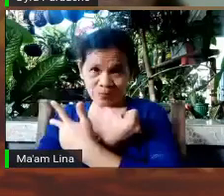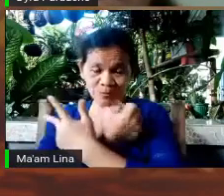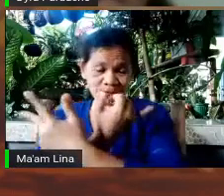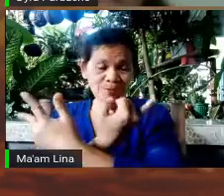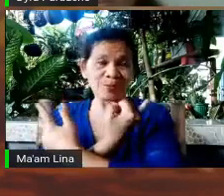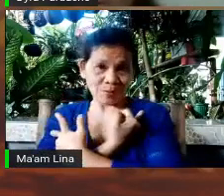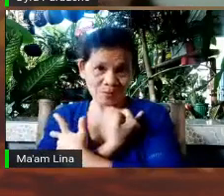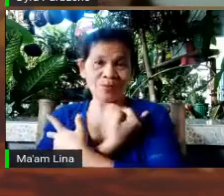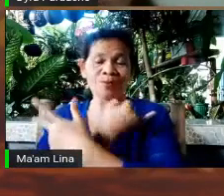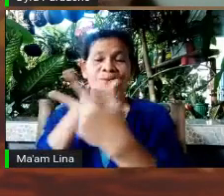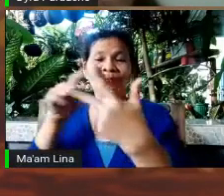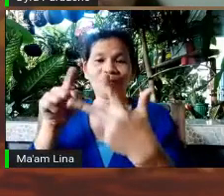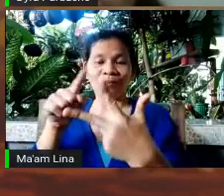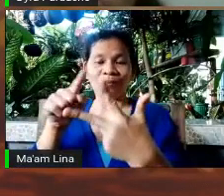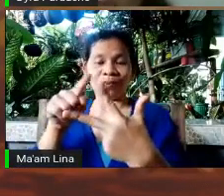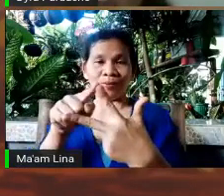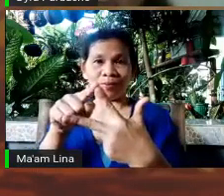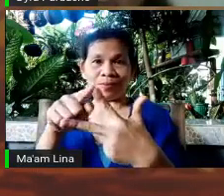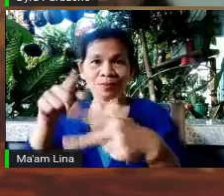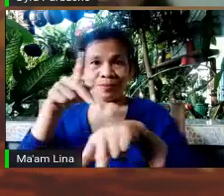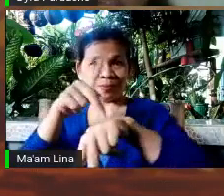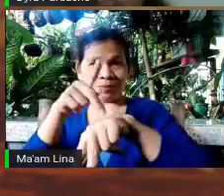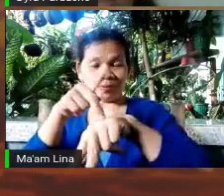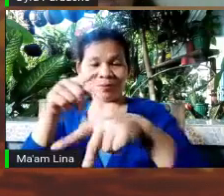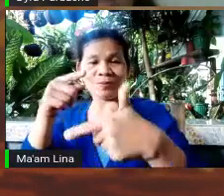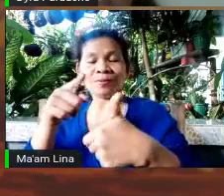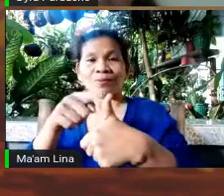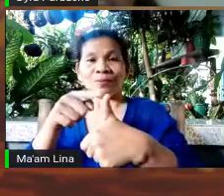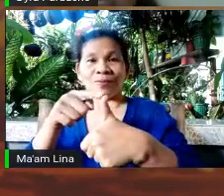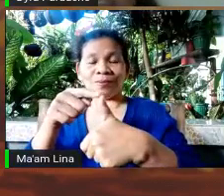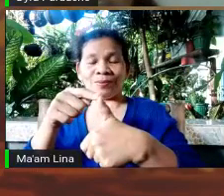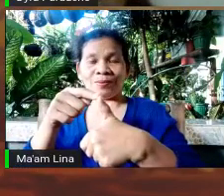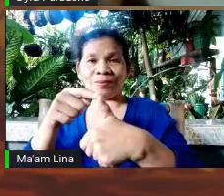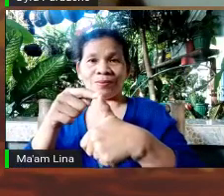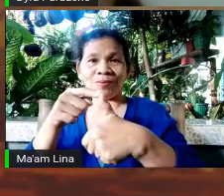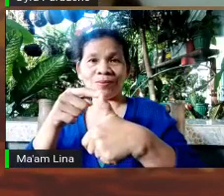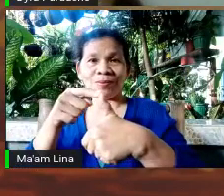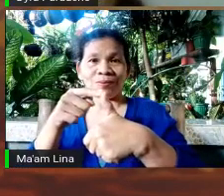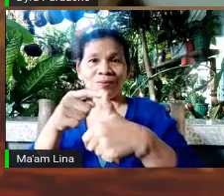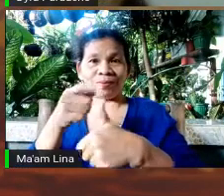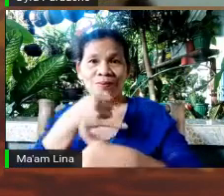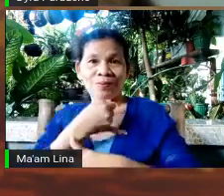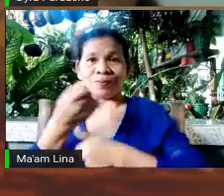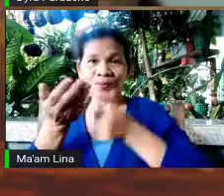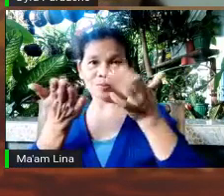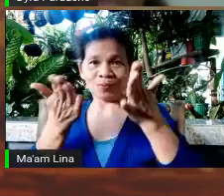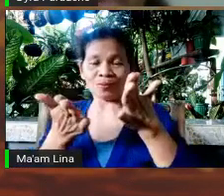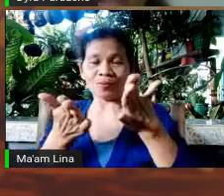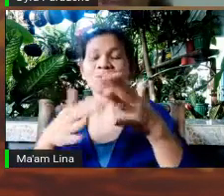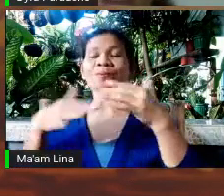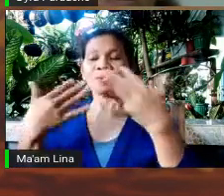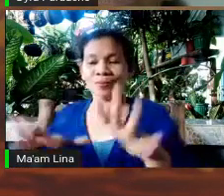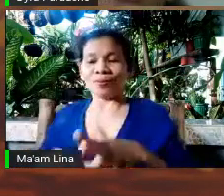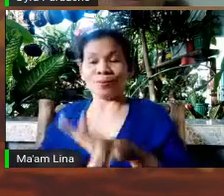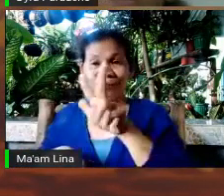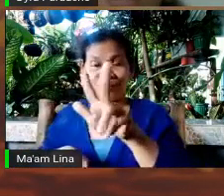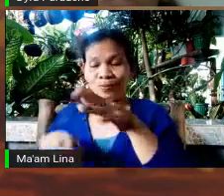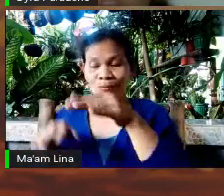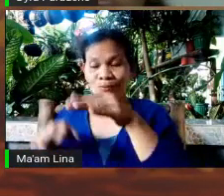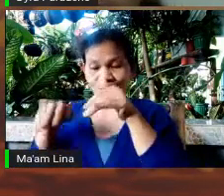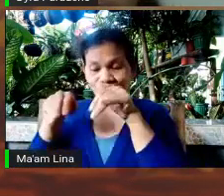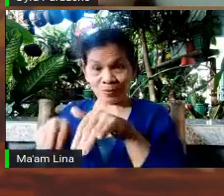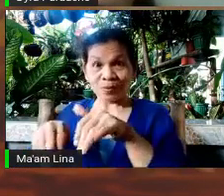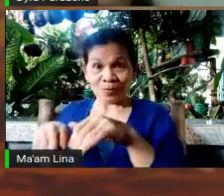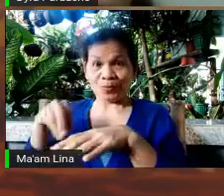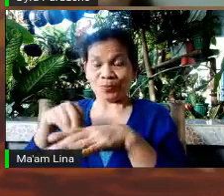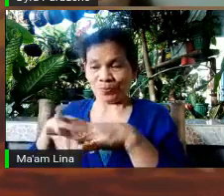po ulit ang Panginoon sa loob at siya dun ay nanalangin. So, ito po ay nangyari nung bago po